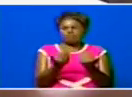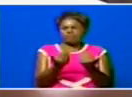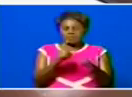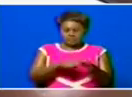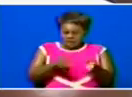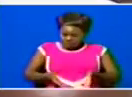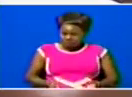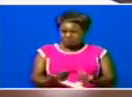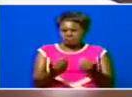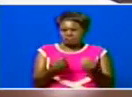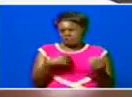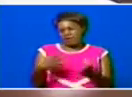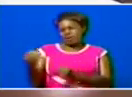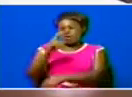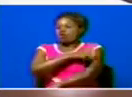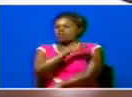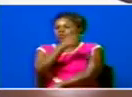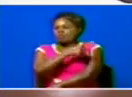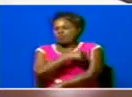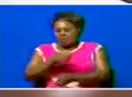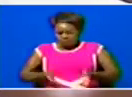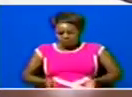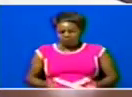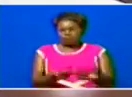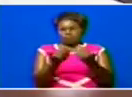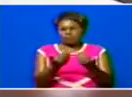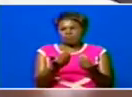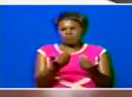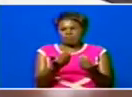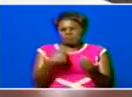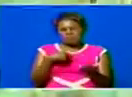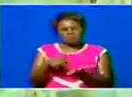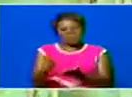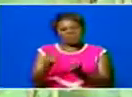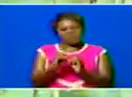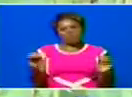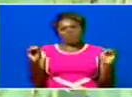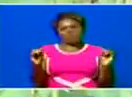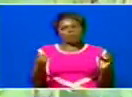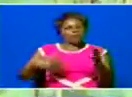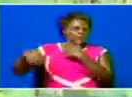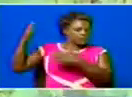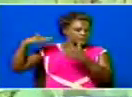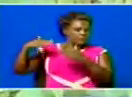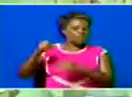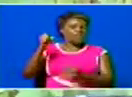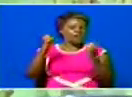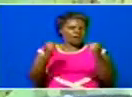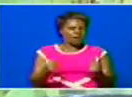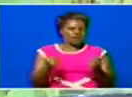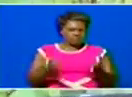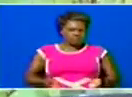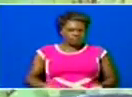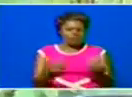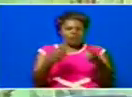Nilipofika siku ya kujifungua nikaenda hospitali. Kajifungua wakanilipia nikatoka huko. Hapo nyuma ilikuwa ngumu. Unajifungua hata